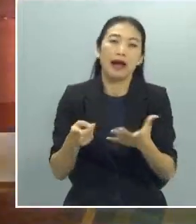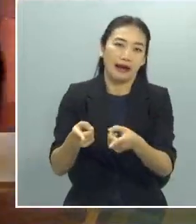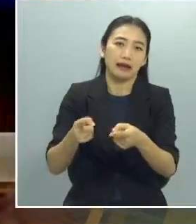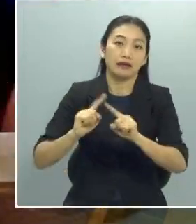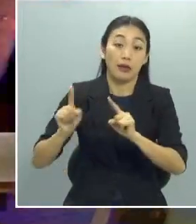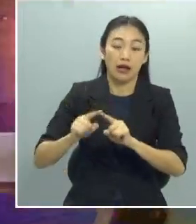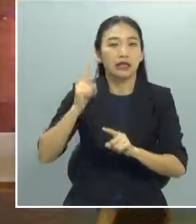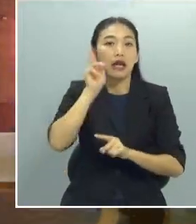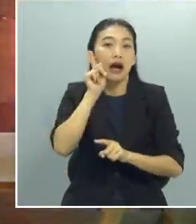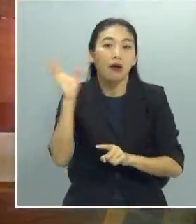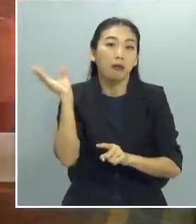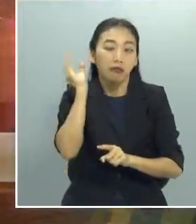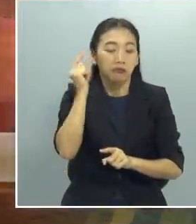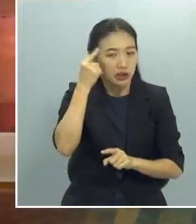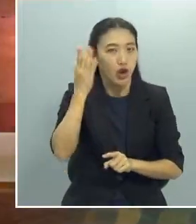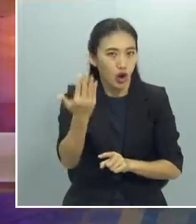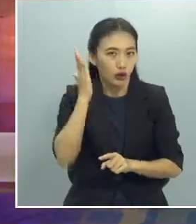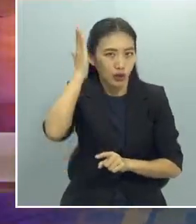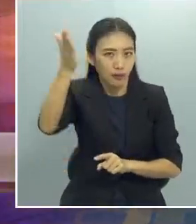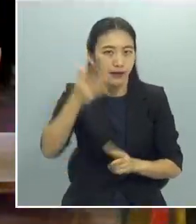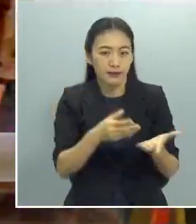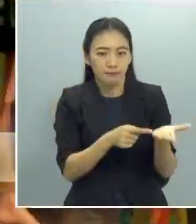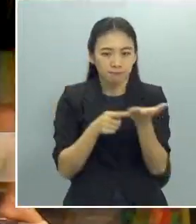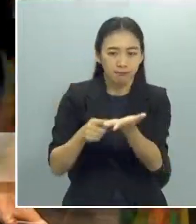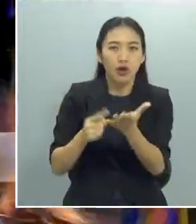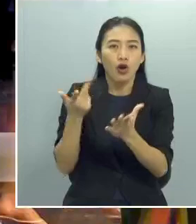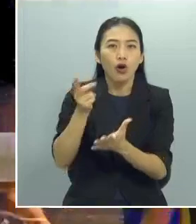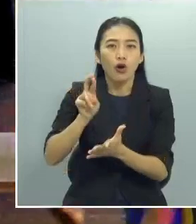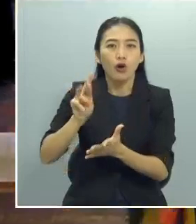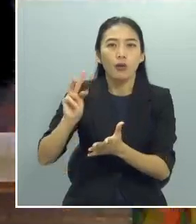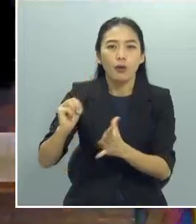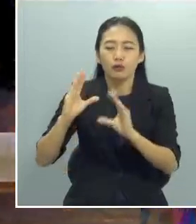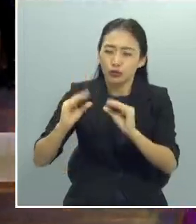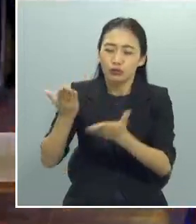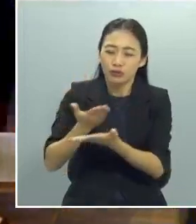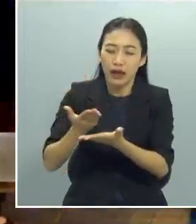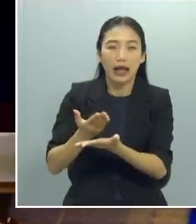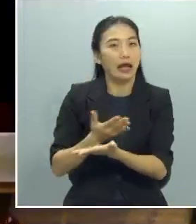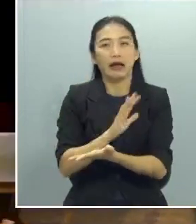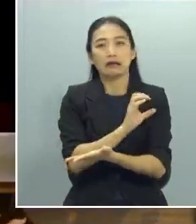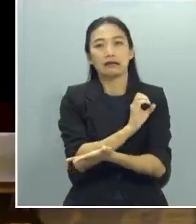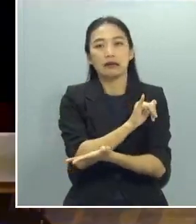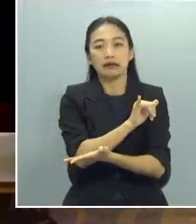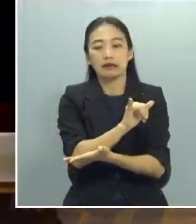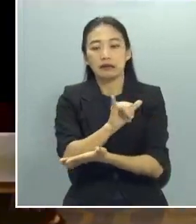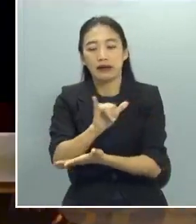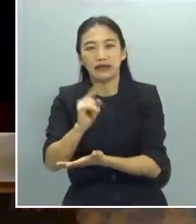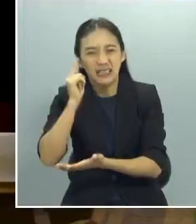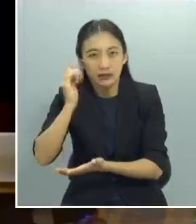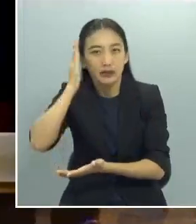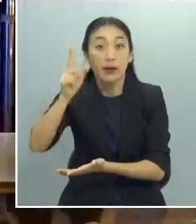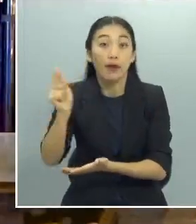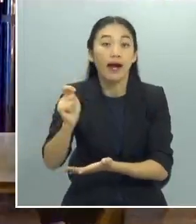เข้าผู้ประกอบการเข้าคาดหวังว่าวันอังคารที่ 6ธันวาคมหวังว่าจะเข้าเพื่อให้ปรับปรุงผ่อน